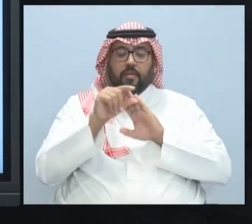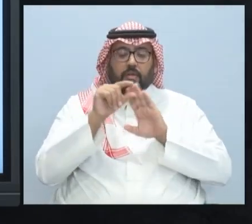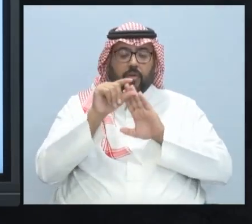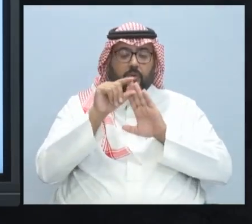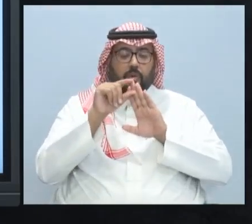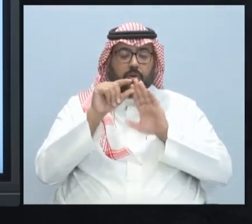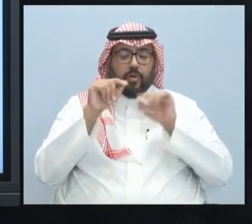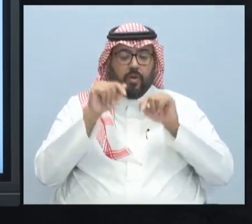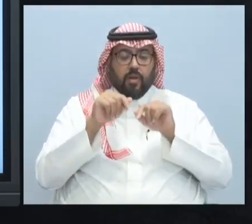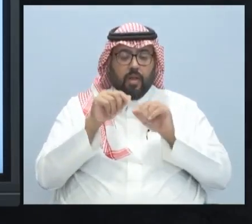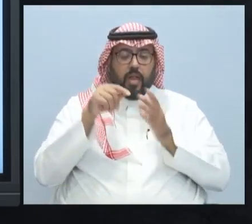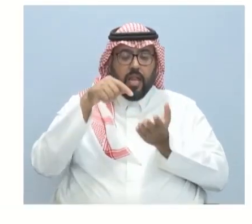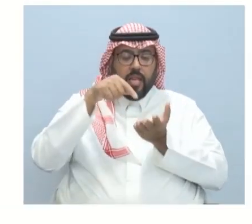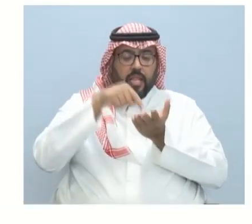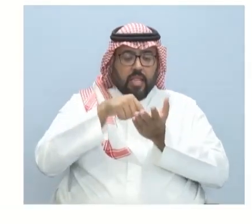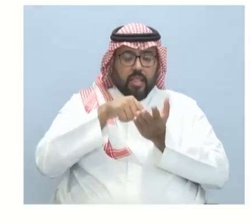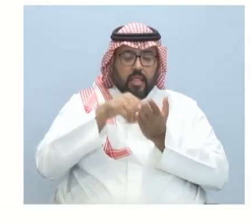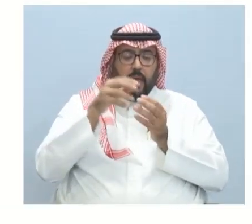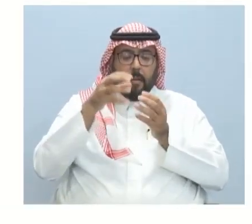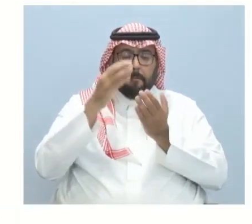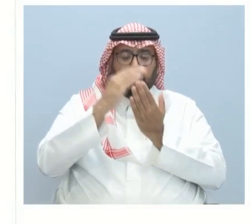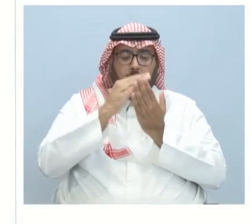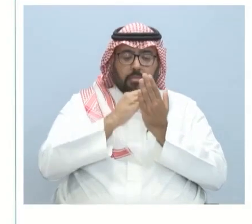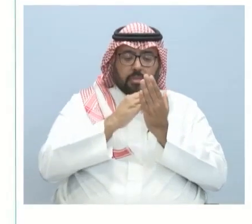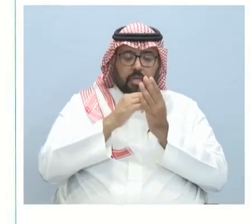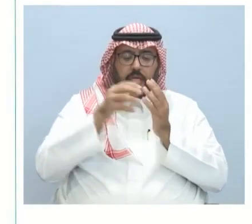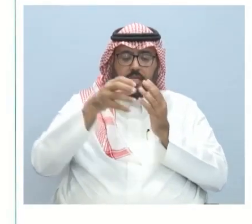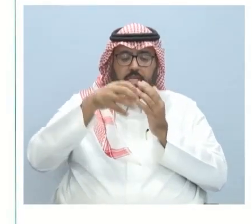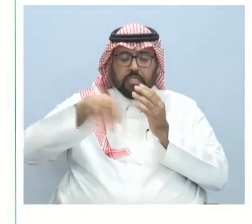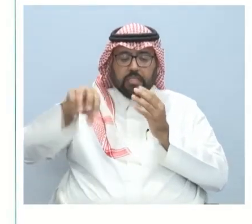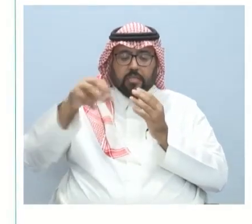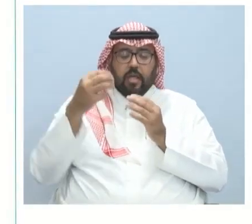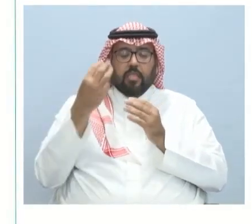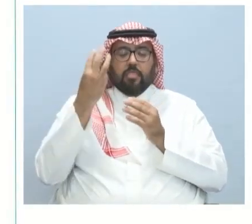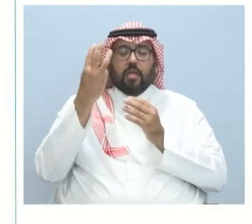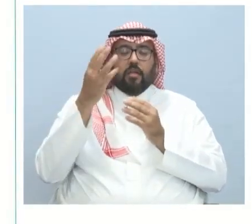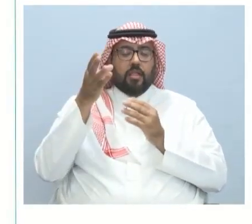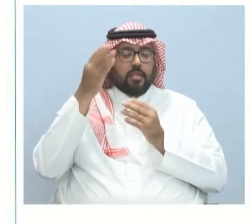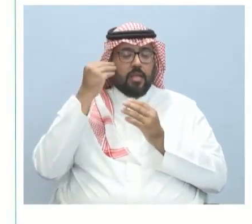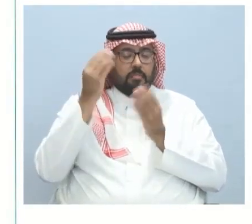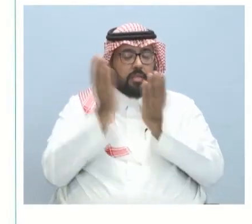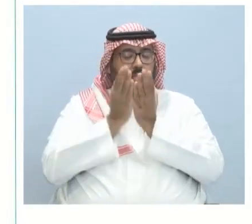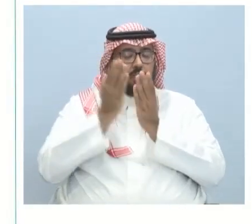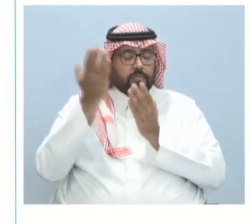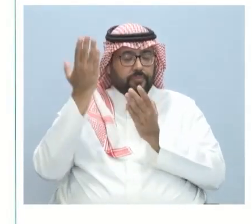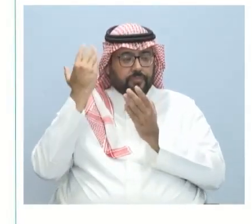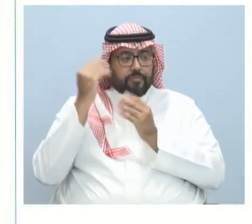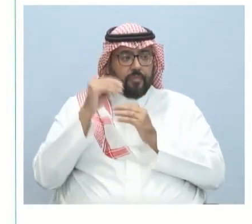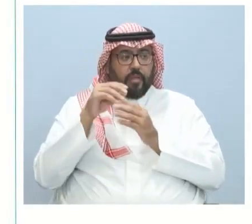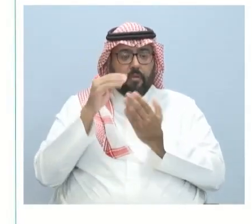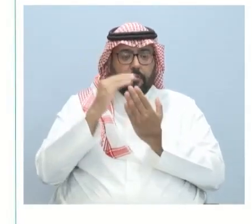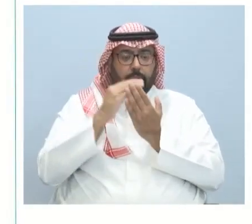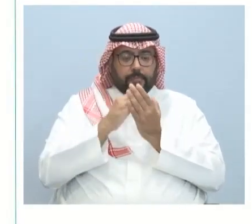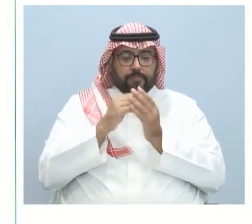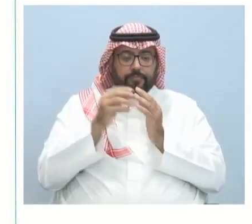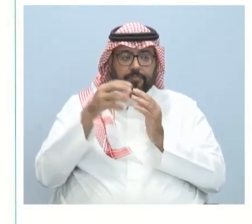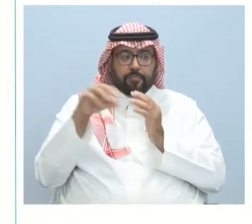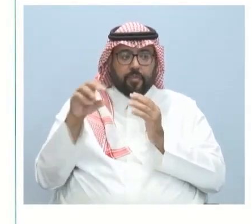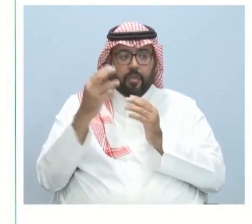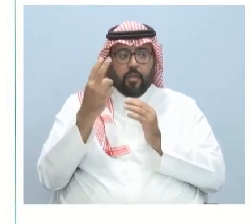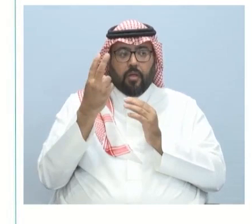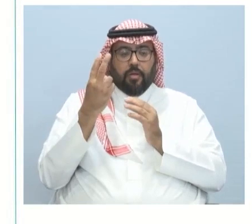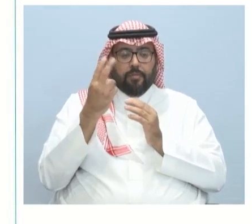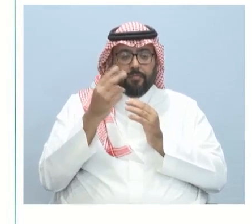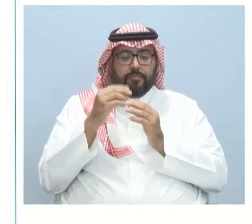بعنوان الاحداثيات في البرمجه الجزء الثالث تعلمنا في الدرس السابق درس الاحداثيات في الجزء الثالي